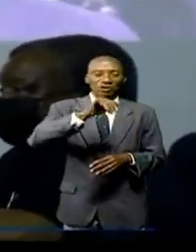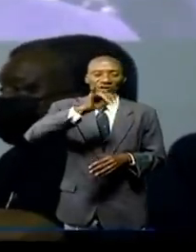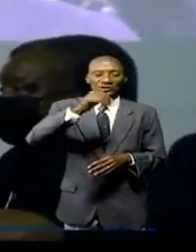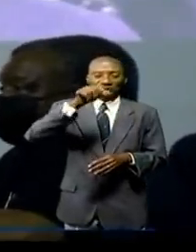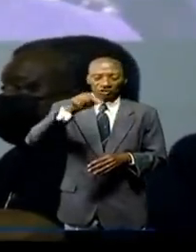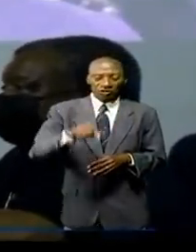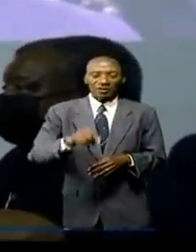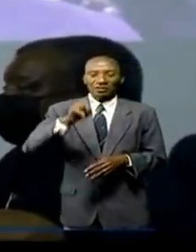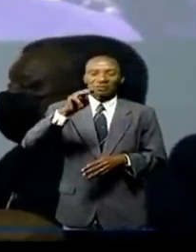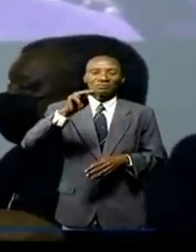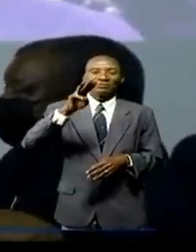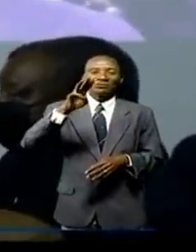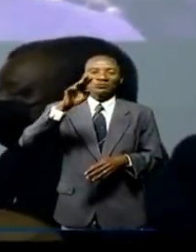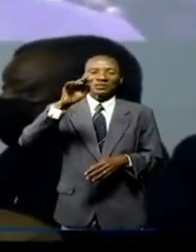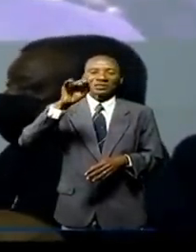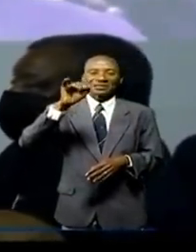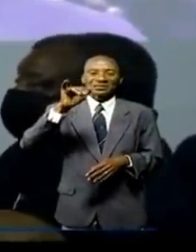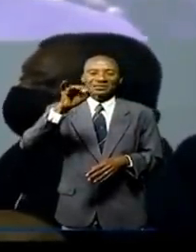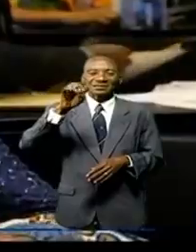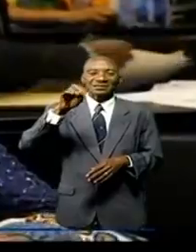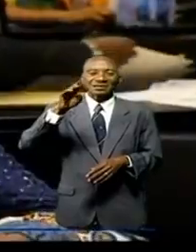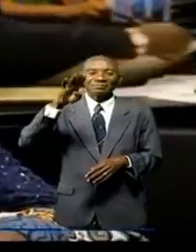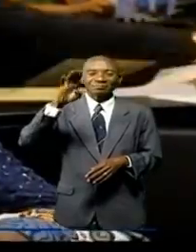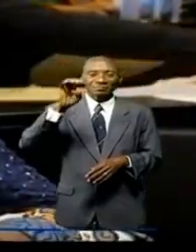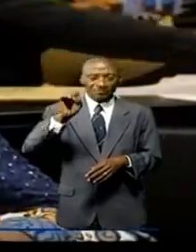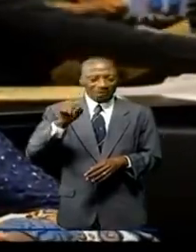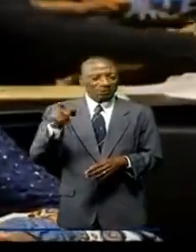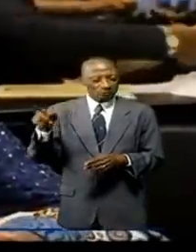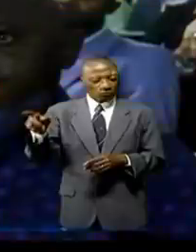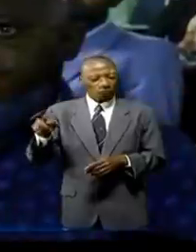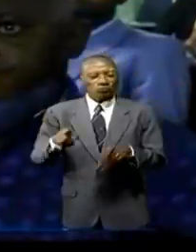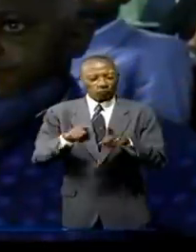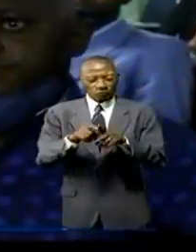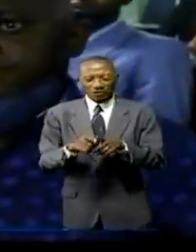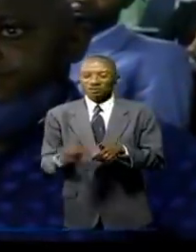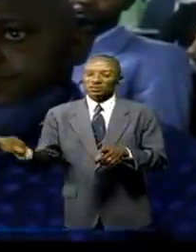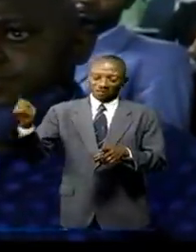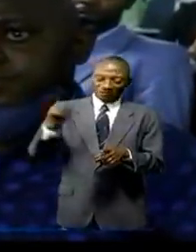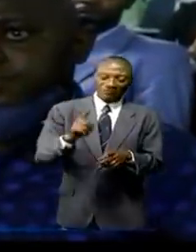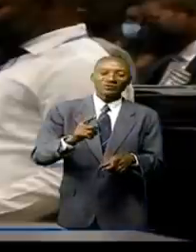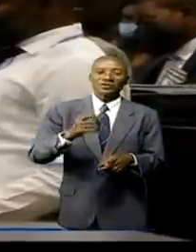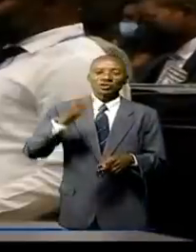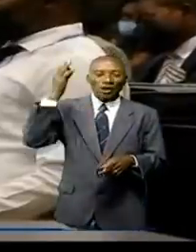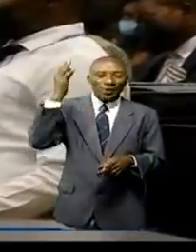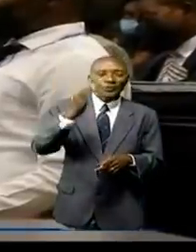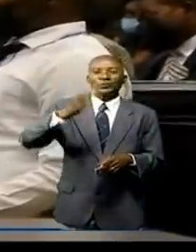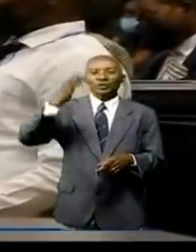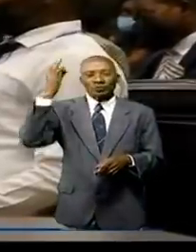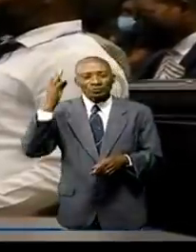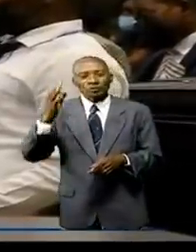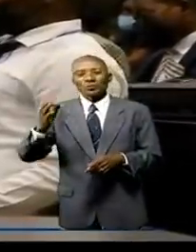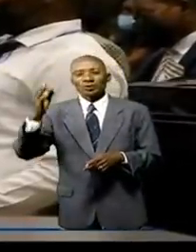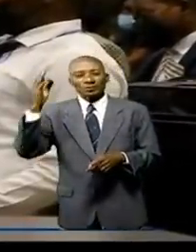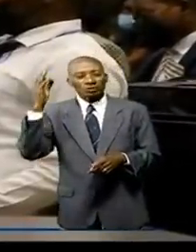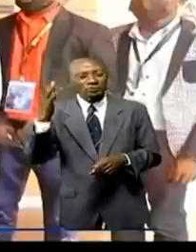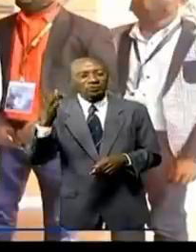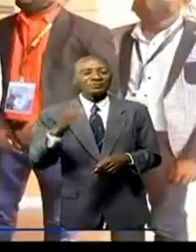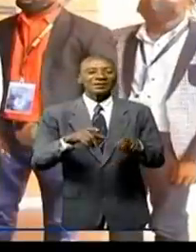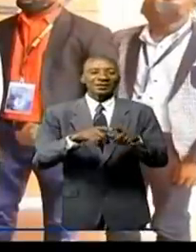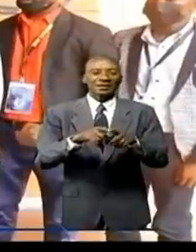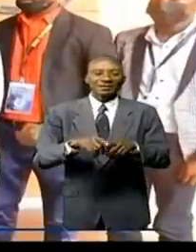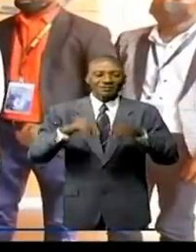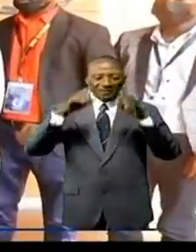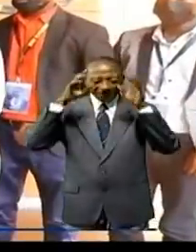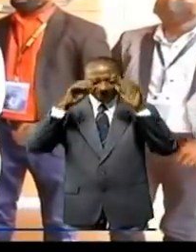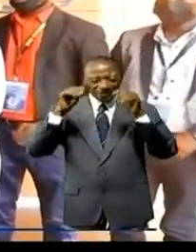apporté aussi sa contribution dans les exposés du jour. La motivation de la tenue de ces assises avec le président de la Substance